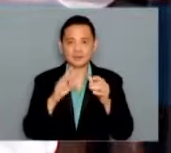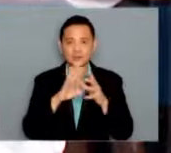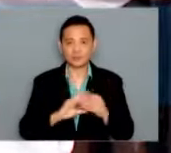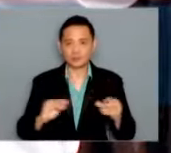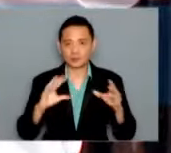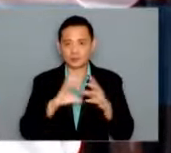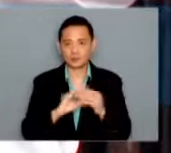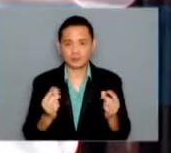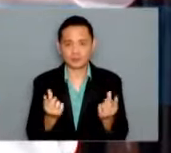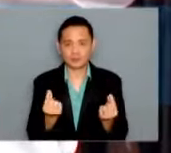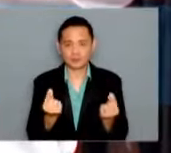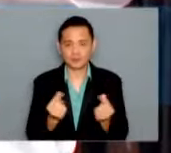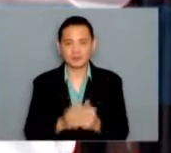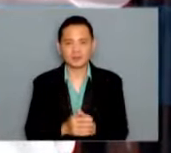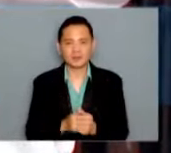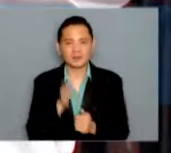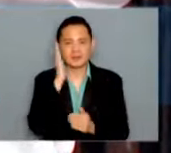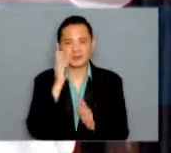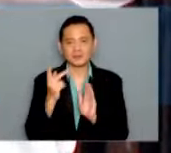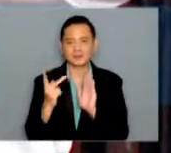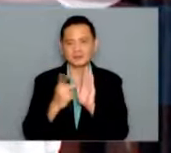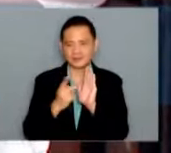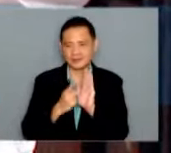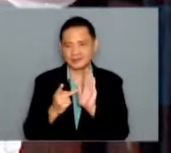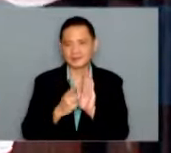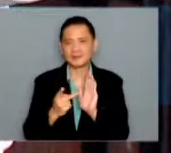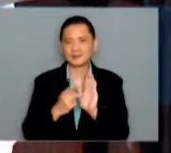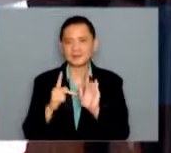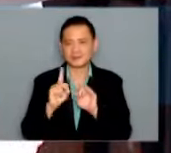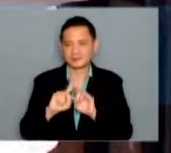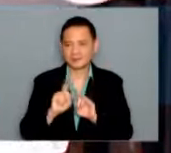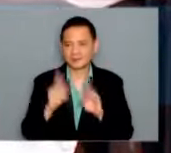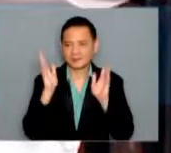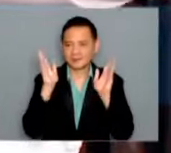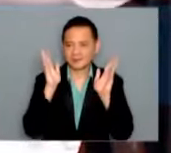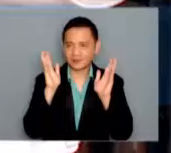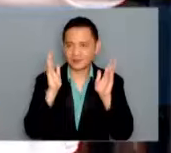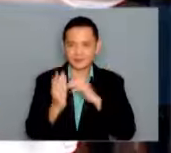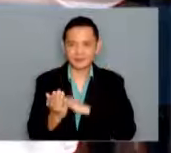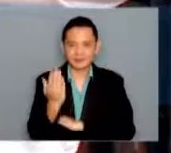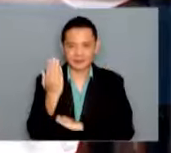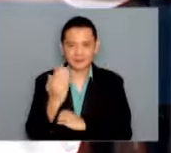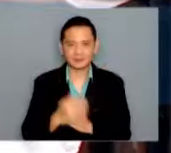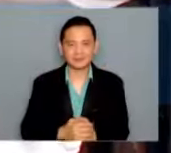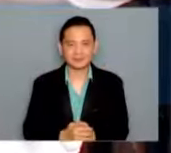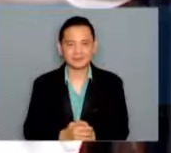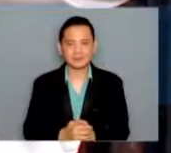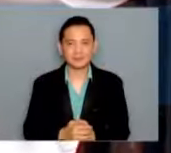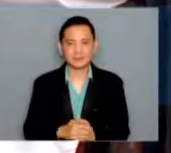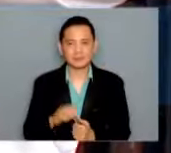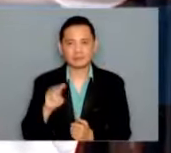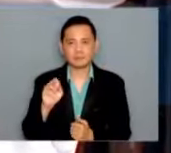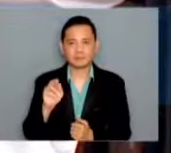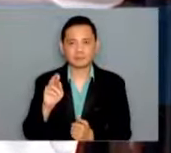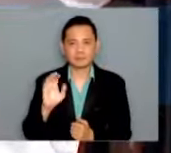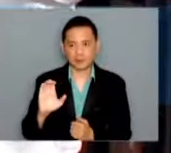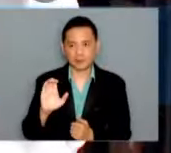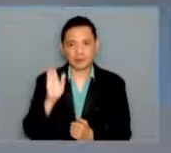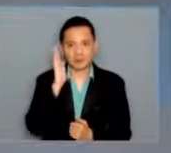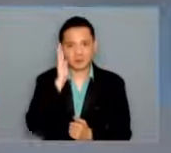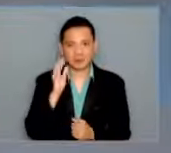natin ay makipagkulitan at kwentuhan ngayong Thursday morning dito sa atin. Makakasama natin si Kuya Mark sa buong programa